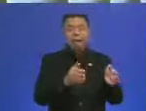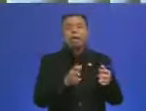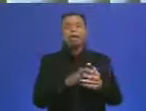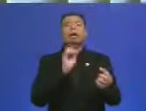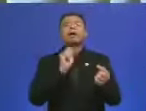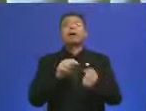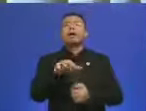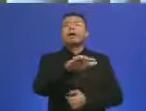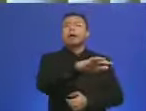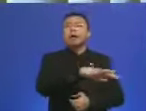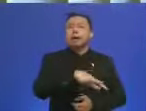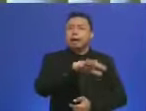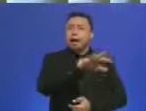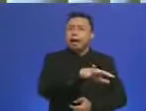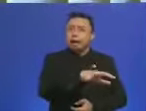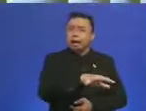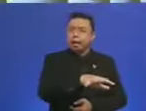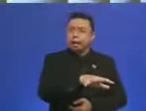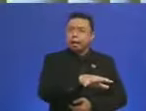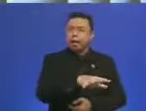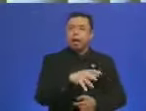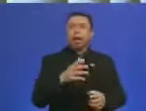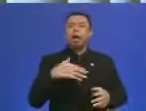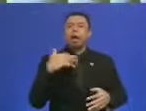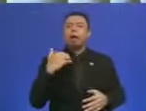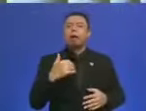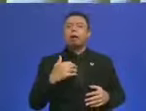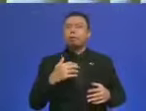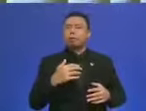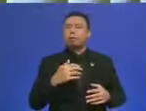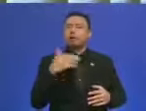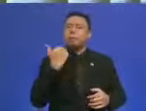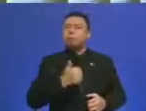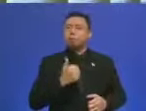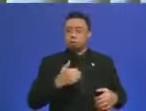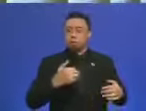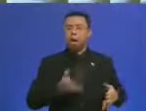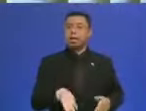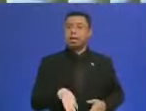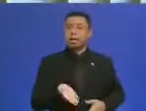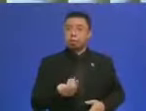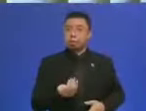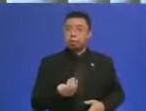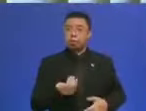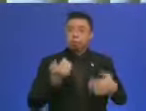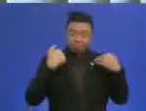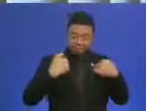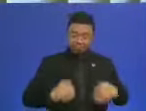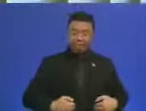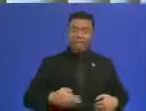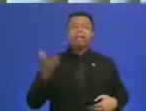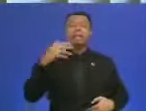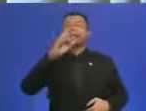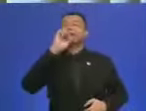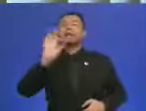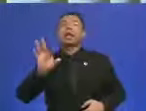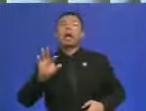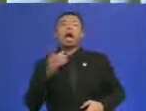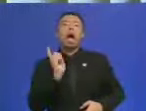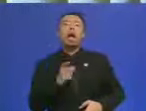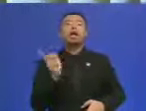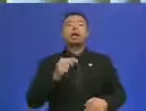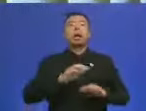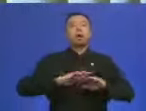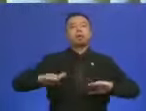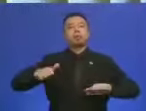area Hai pemenuhan kebutuhan jasmani Oh yang tadi saya katakan ada